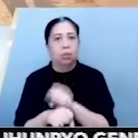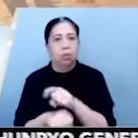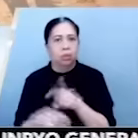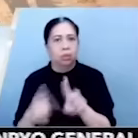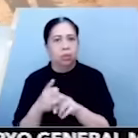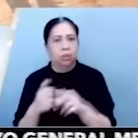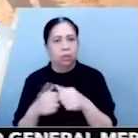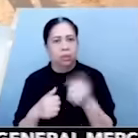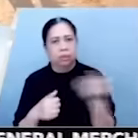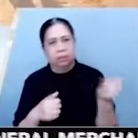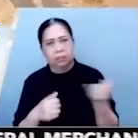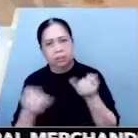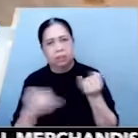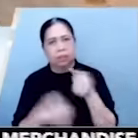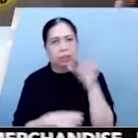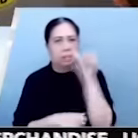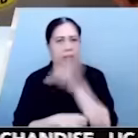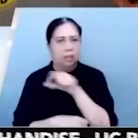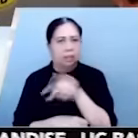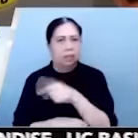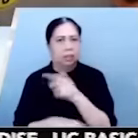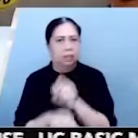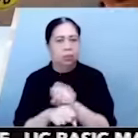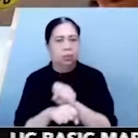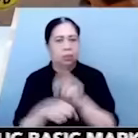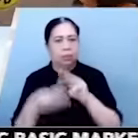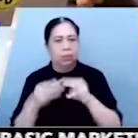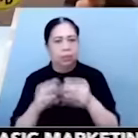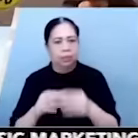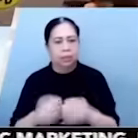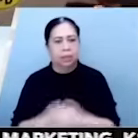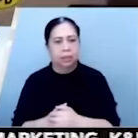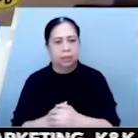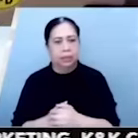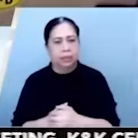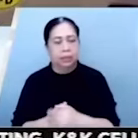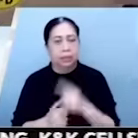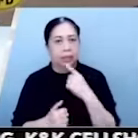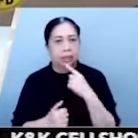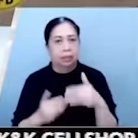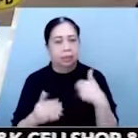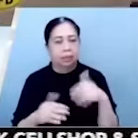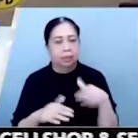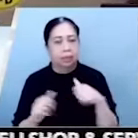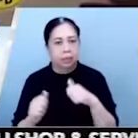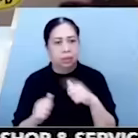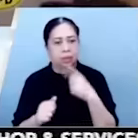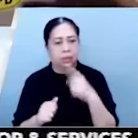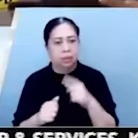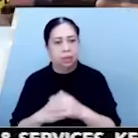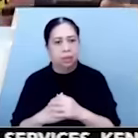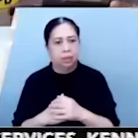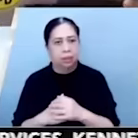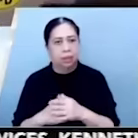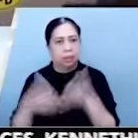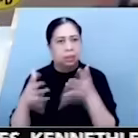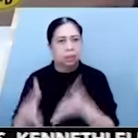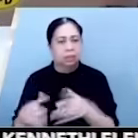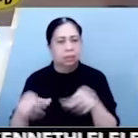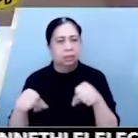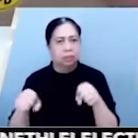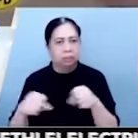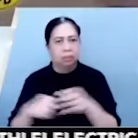muna silang uminom ng kanyang katrabaho. Nagkapit pa nga sila, sabi niya bago umalis, at pinapaiwan niya talaga yung motor. Magka-taxi na nga